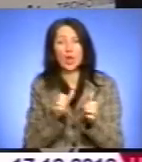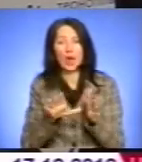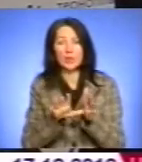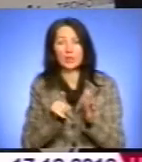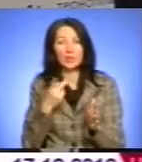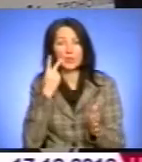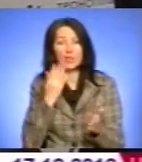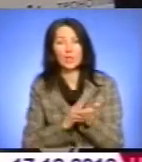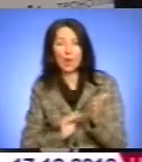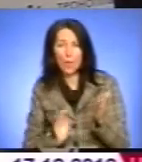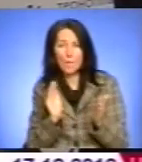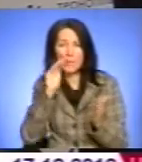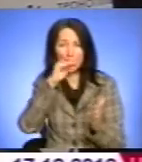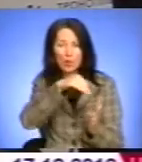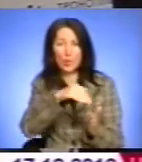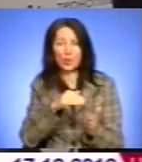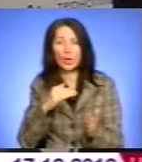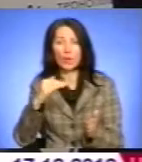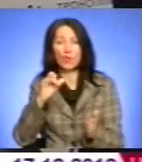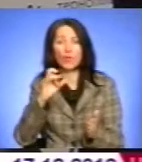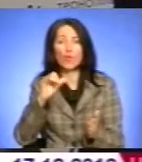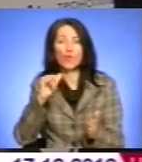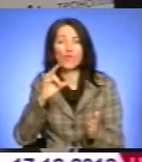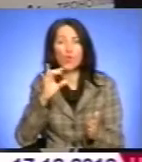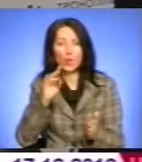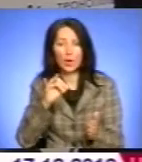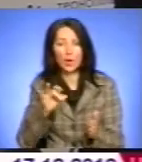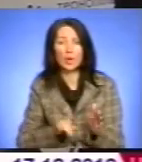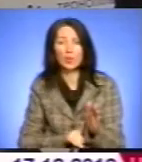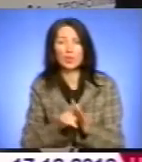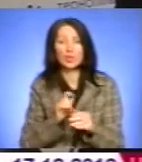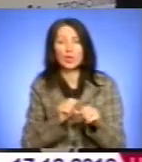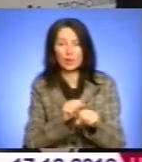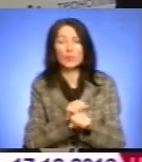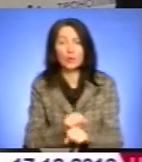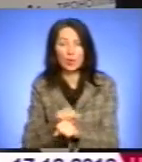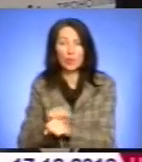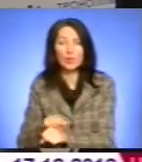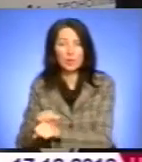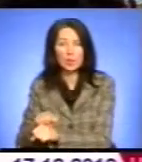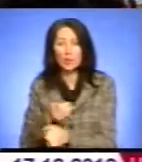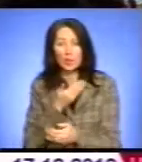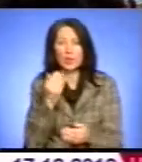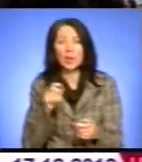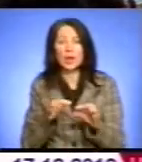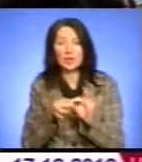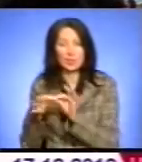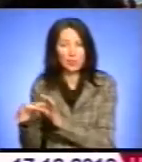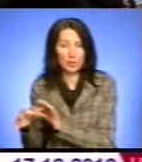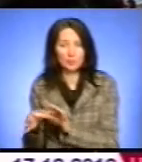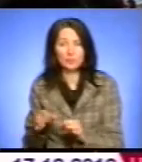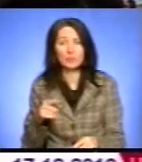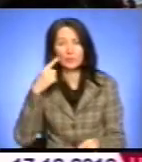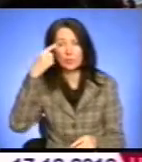підйом, і фури, значить, ці автомобілі великовагові починають шліфувати, тому що немає відповідних цепів. Якби мали цепи, проблеми там не виникало. А психологічне